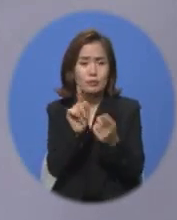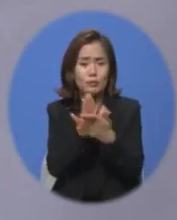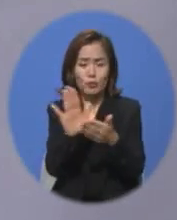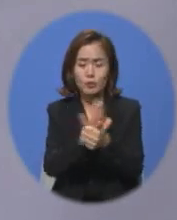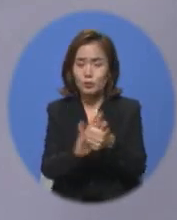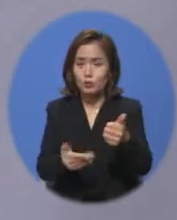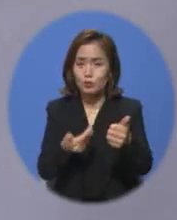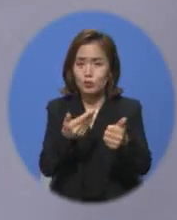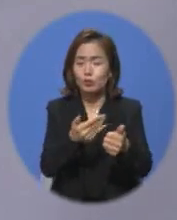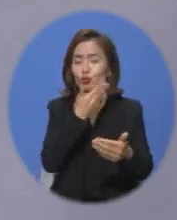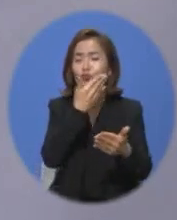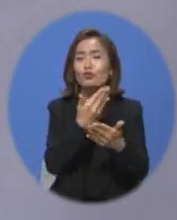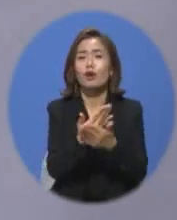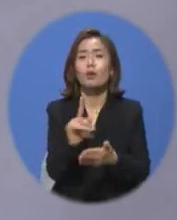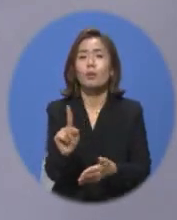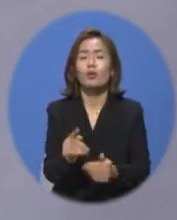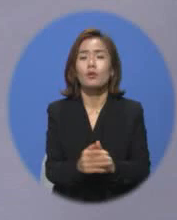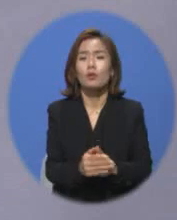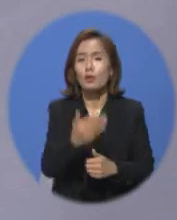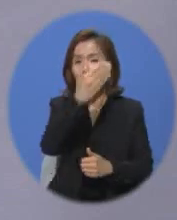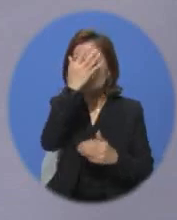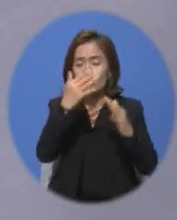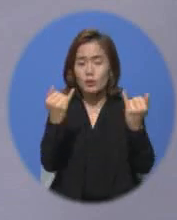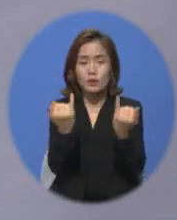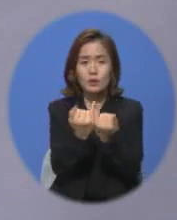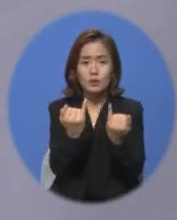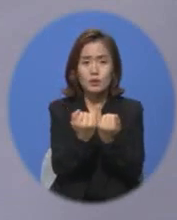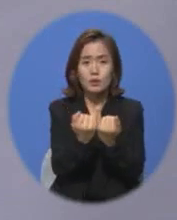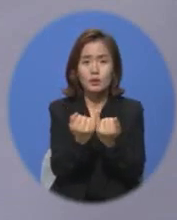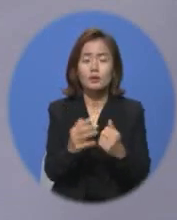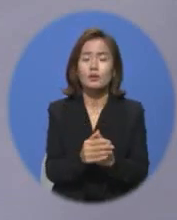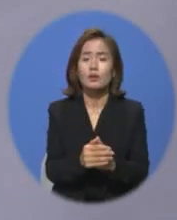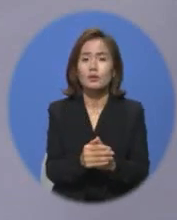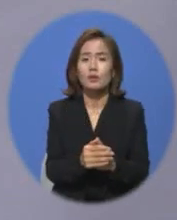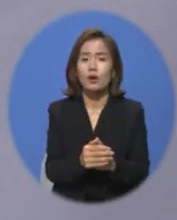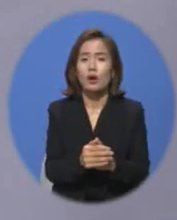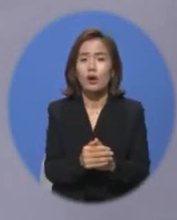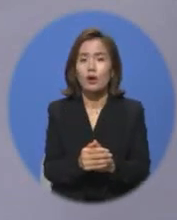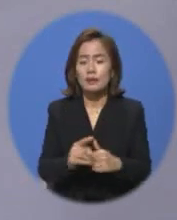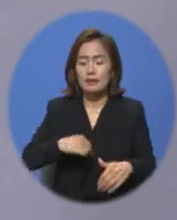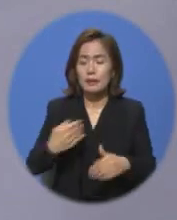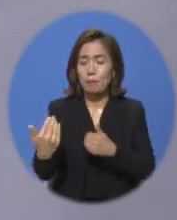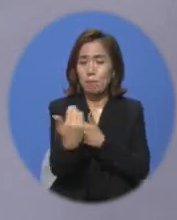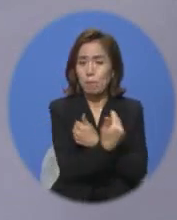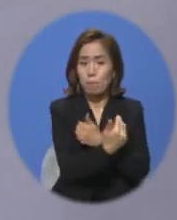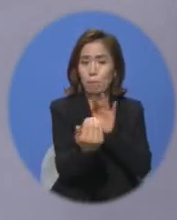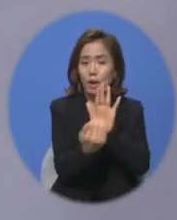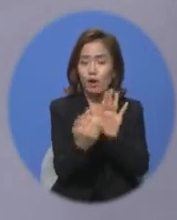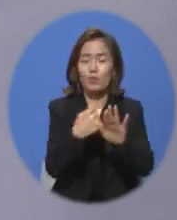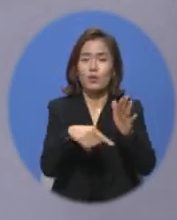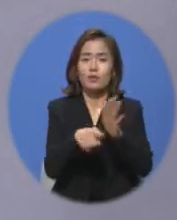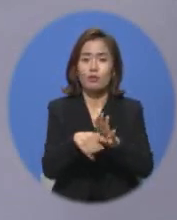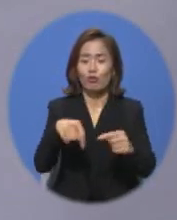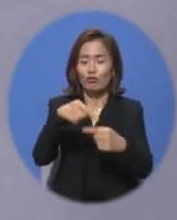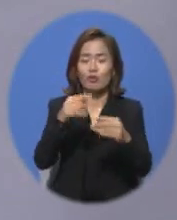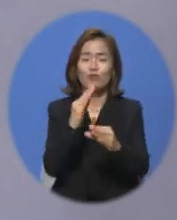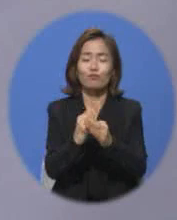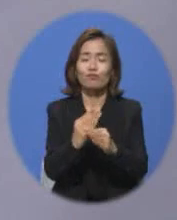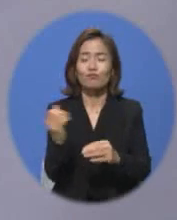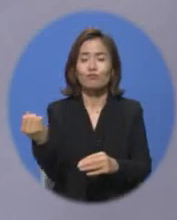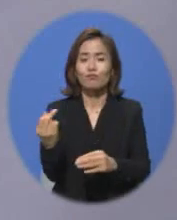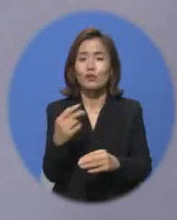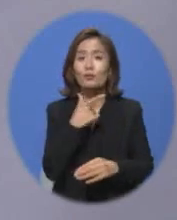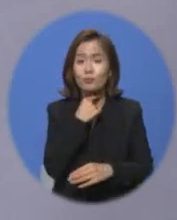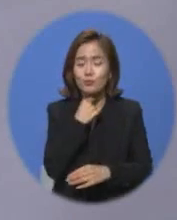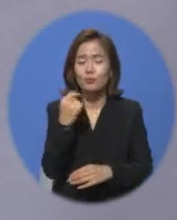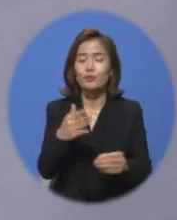실질적인혜택을받을수있도록지원제도를개선하겠습니다.무엇보다중요한것은,저는 여학생 청소년들에게무료로상담을제공하는상담센터를건립할것입니다 .또한북부지구에는17